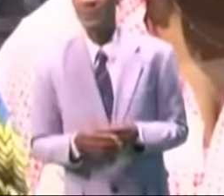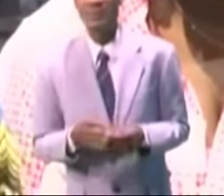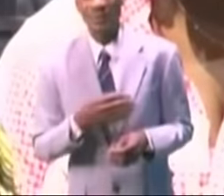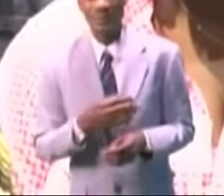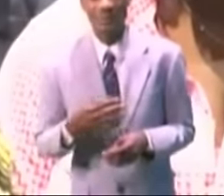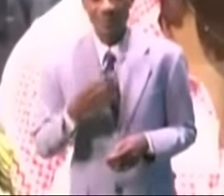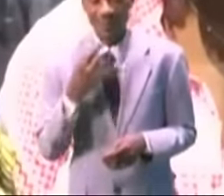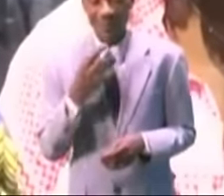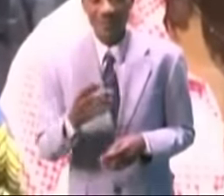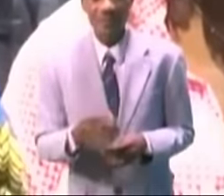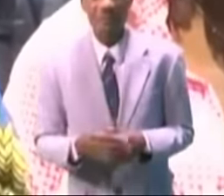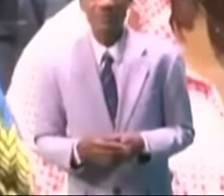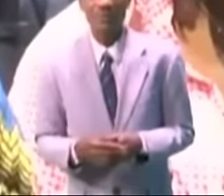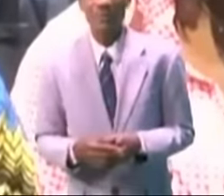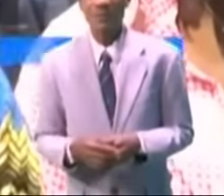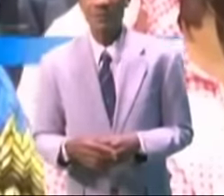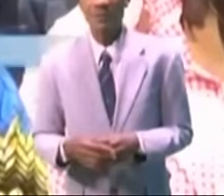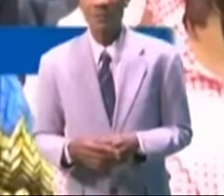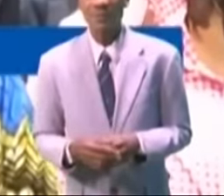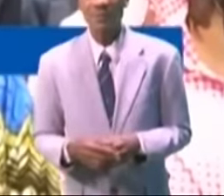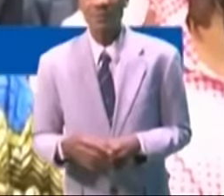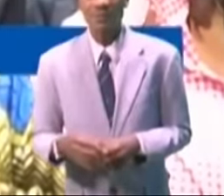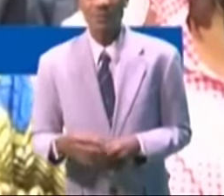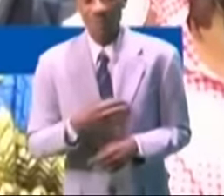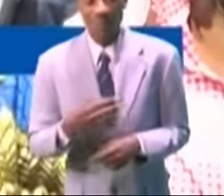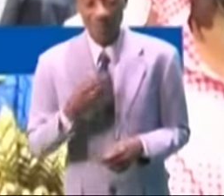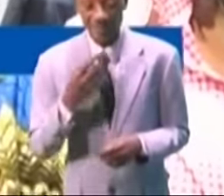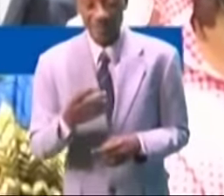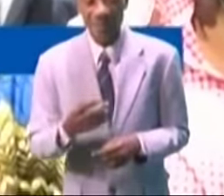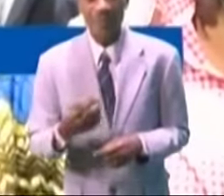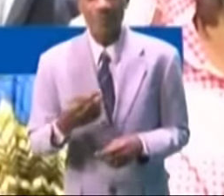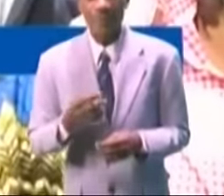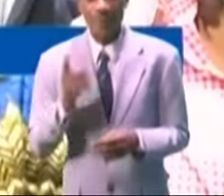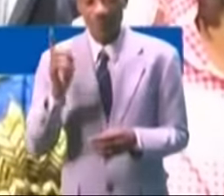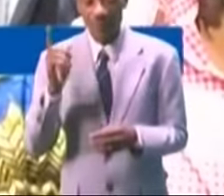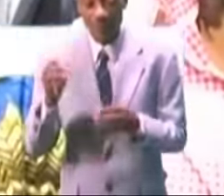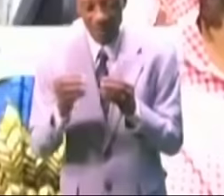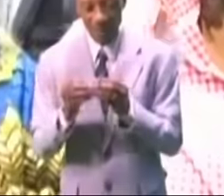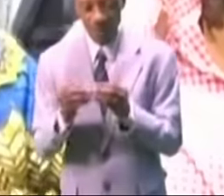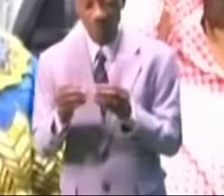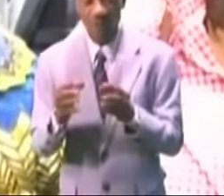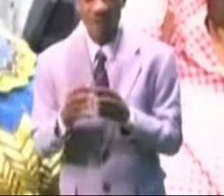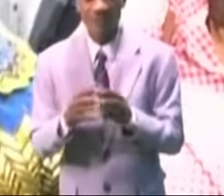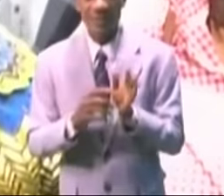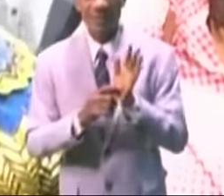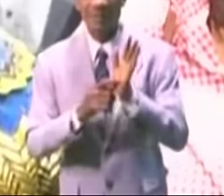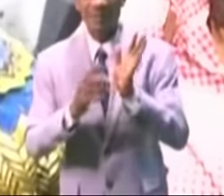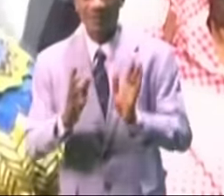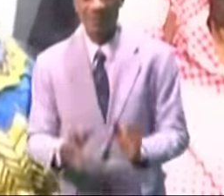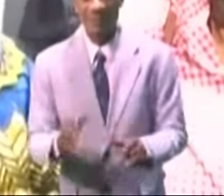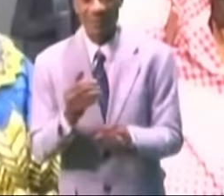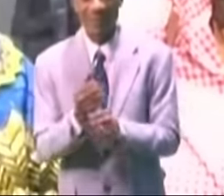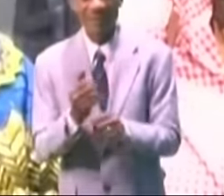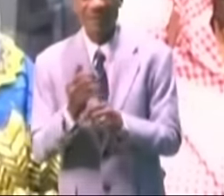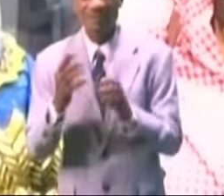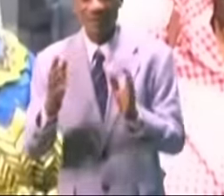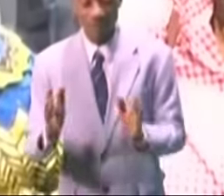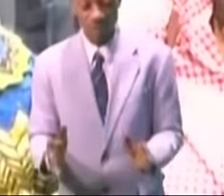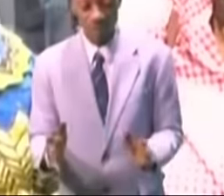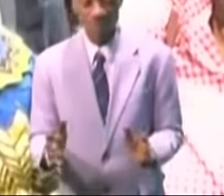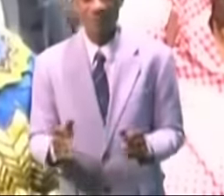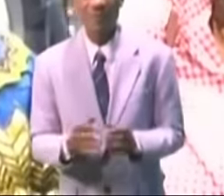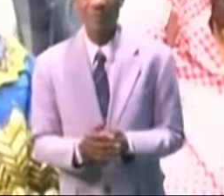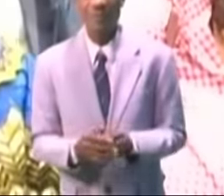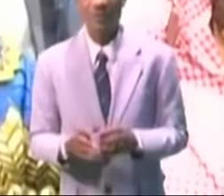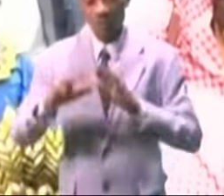l'inspecteur général urbain du travail pour nous aider à nous rapprocher et apporter au sein de la RTNC